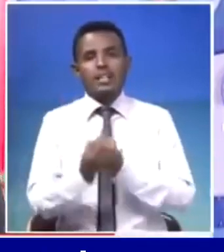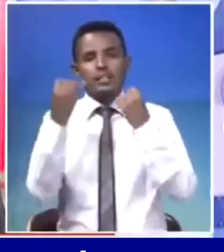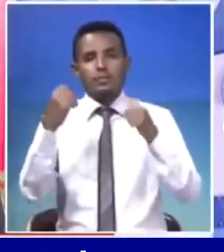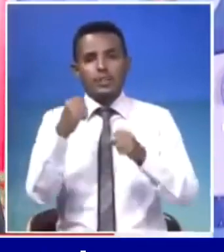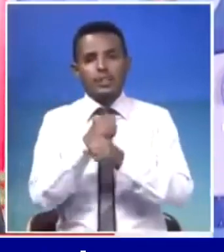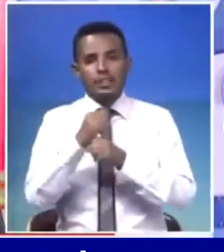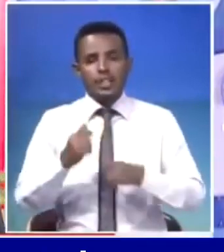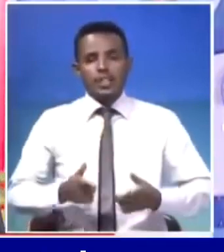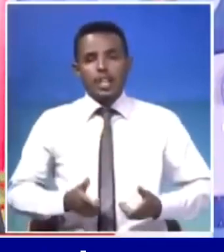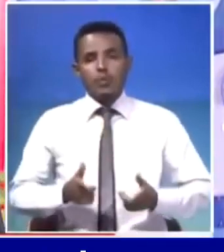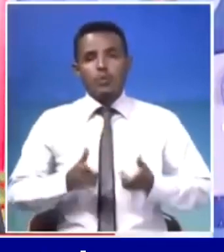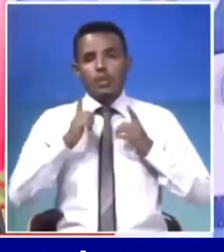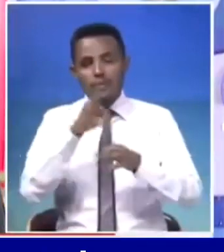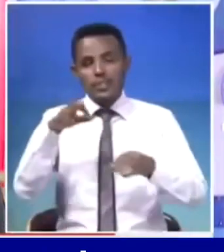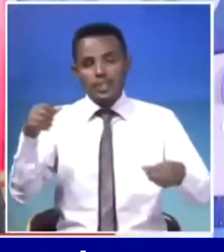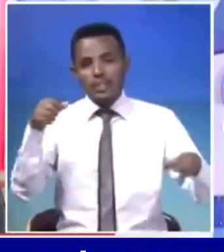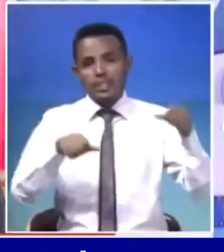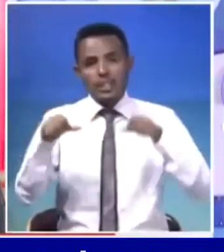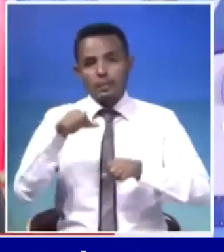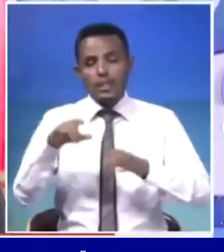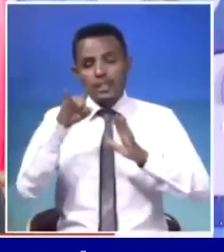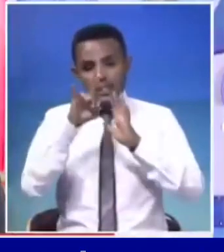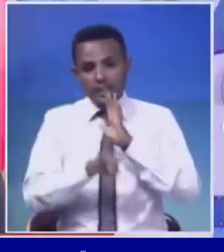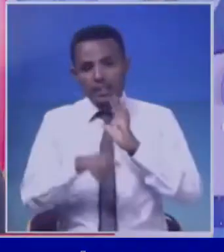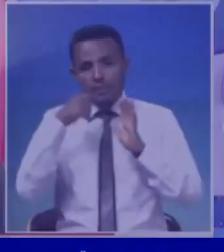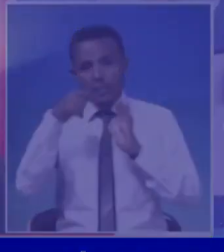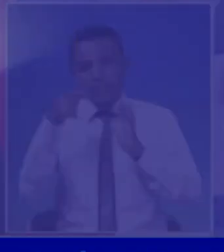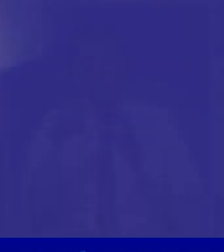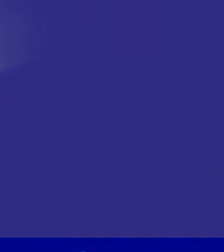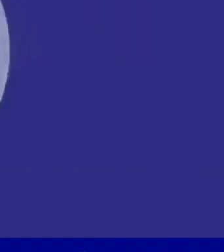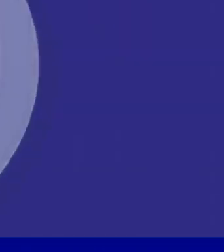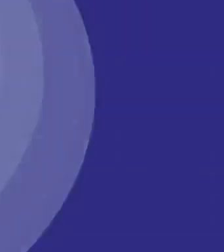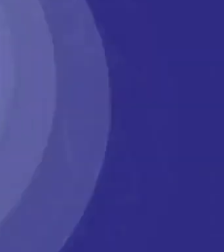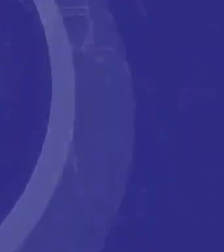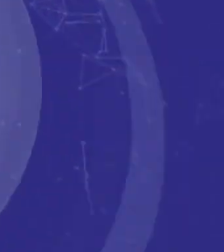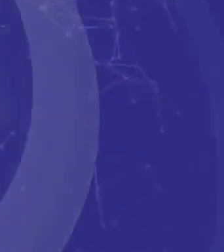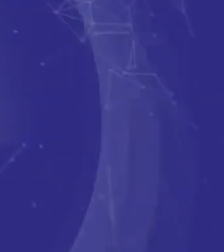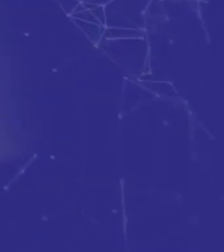የሁሉና ጉዳይ መሆኑን ተገንዝበን ዝቅ ብለን ልንከሳውም ይገባል።